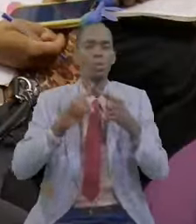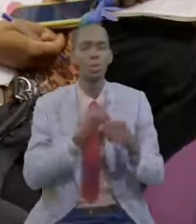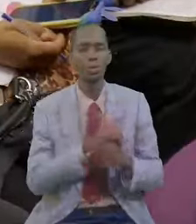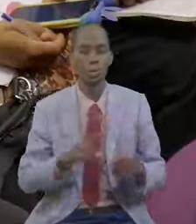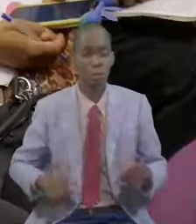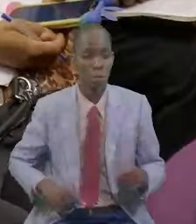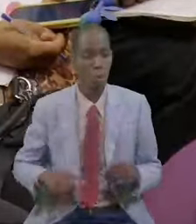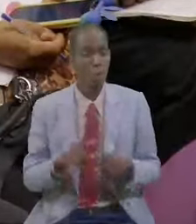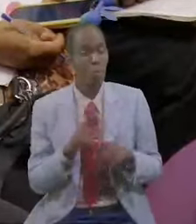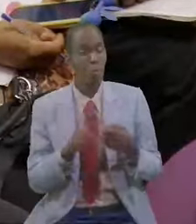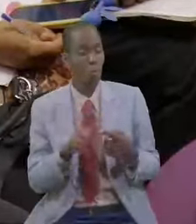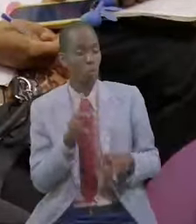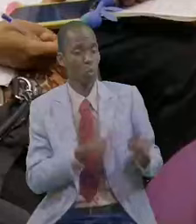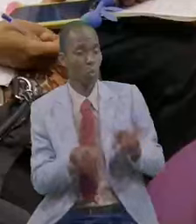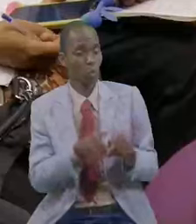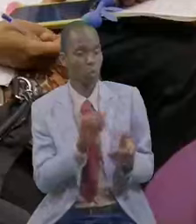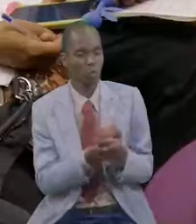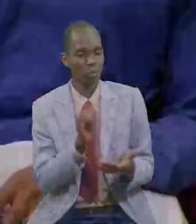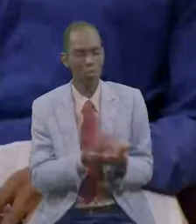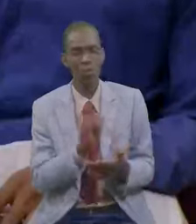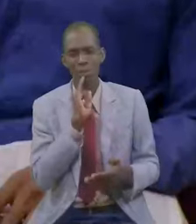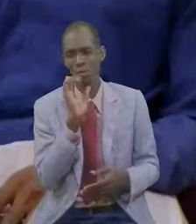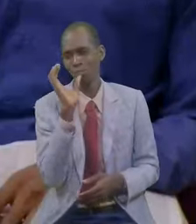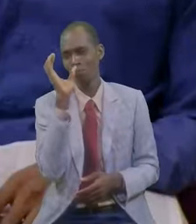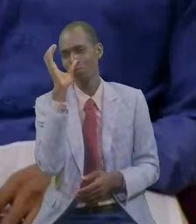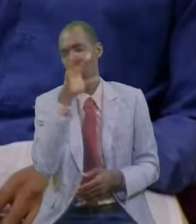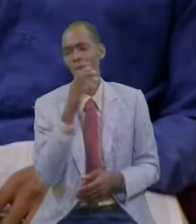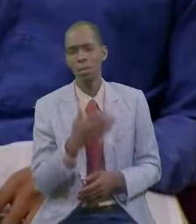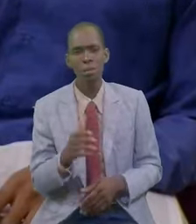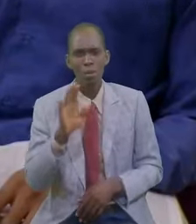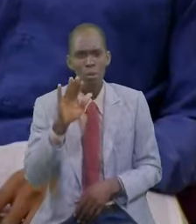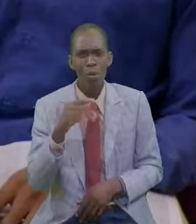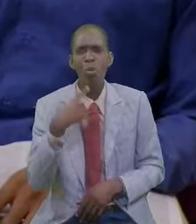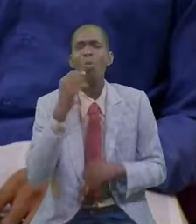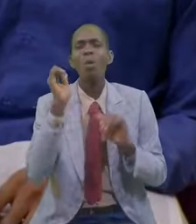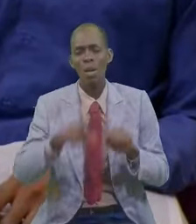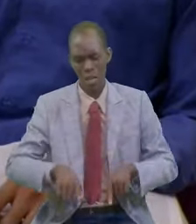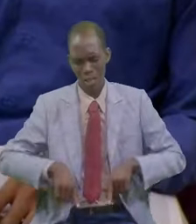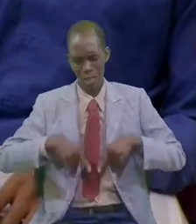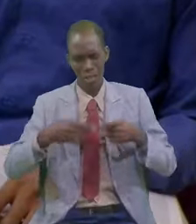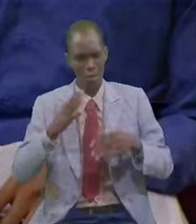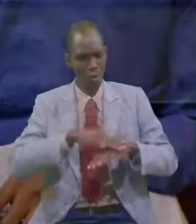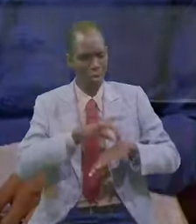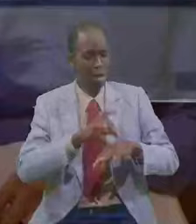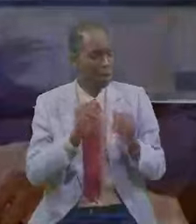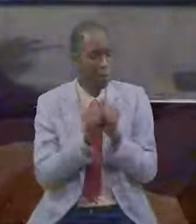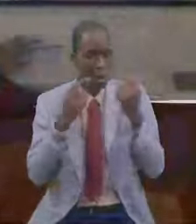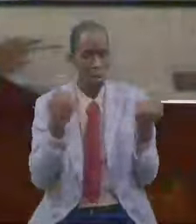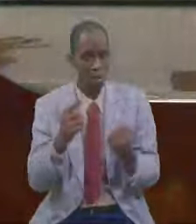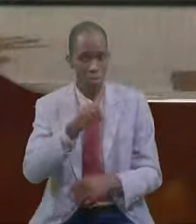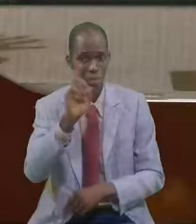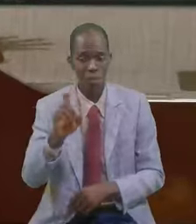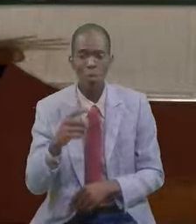pour eux, ça c'est chose étrangère. Alors qui peut vivre dans ce monde et ne pas pécher, et ne pas continuer dans le